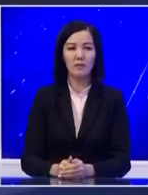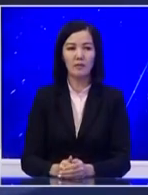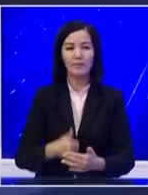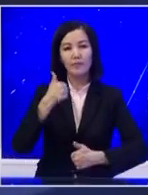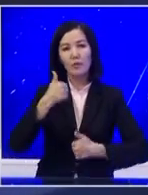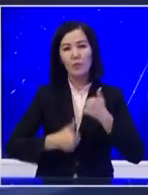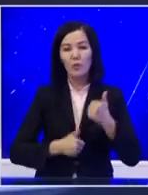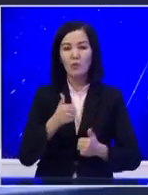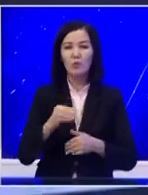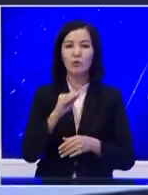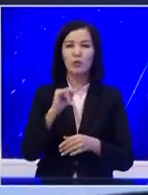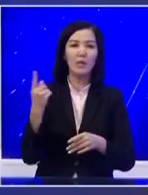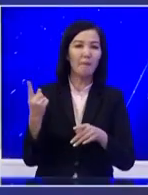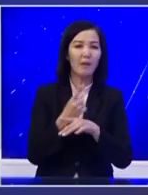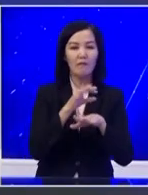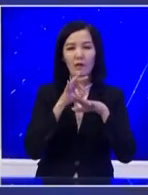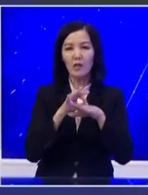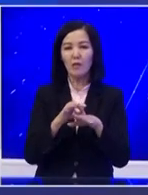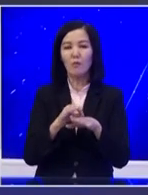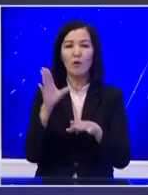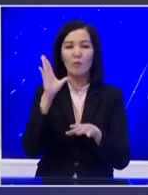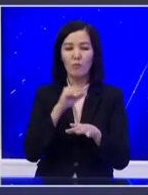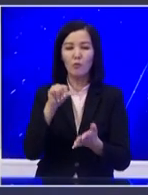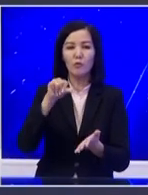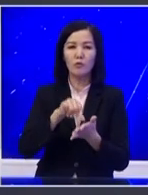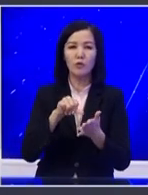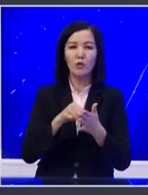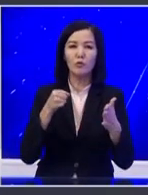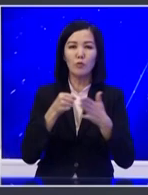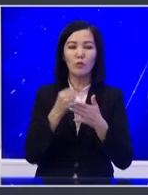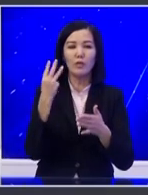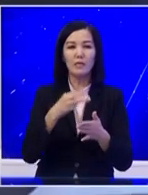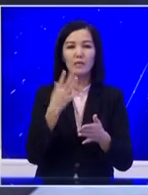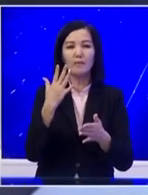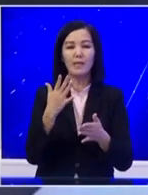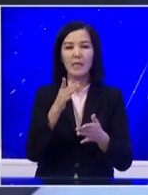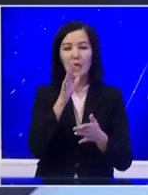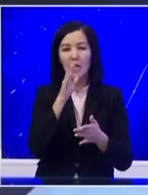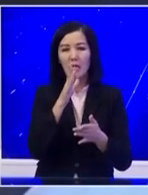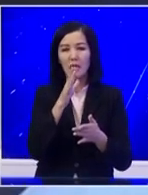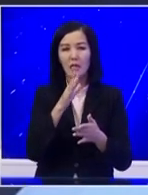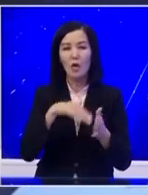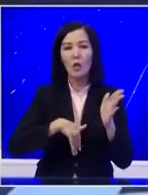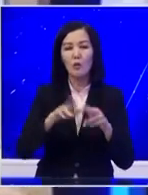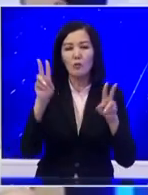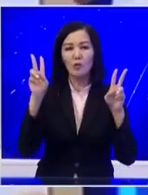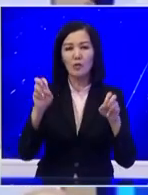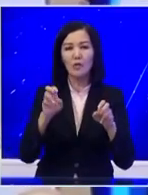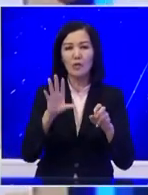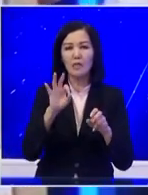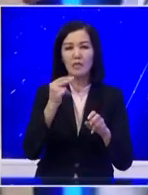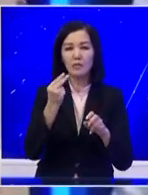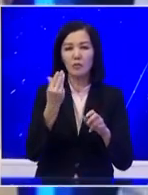Конкурс «Жигер» проводится впервые. Могут участвовать молодые журналисты до 35 лет. Победительницей в номинации «Лучшая публикация на социальную